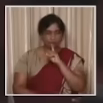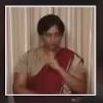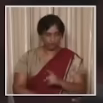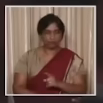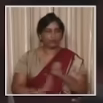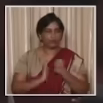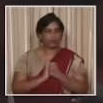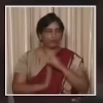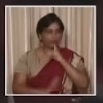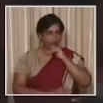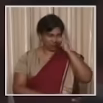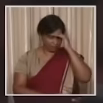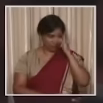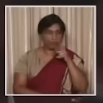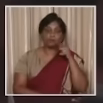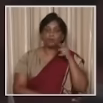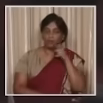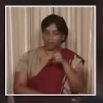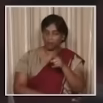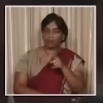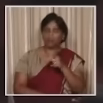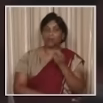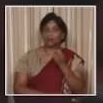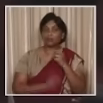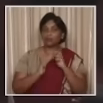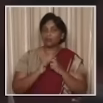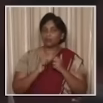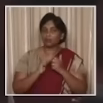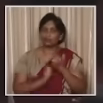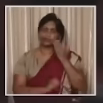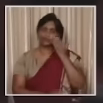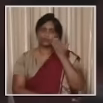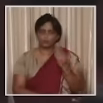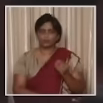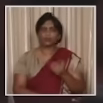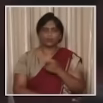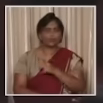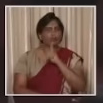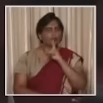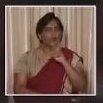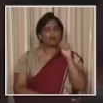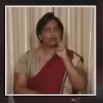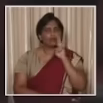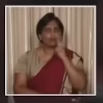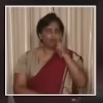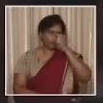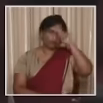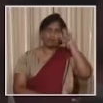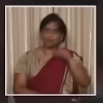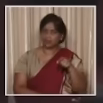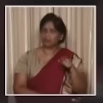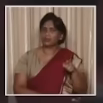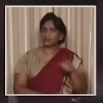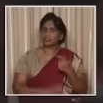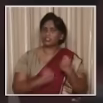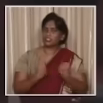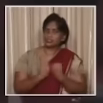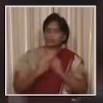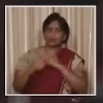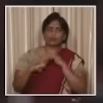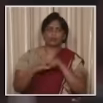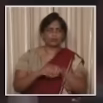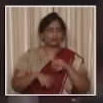ගරු කතානායකතුමනි මෙතුමා මේ ආර්ථික අර්බුදයේ දිහා දැක්කනම් මෙතුමාට තිබ්බා රනිල් වික්‍රමසිංහ මැතිතුමා මේ අභියෝගය බාර